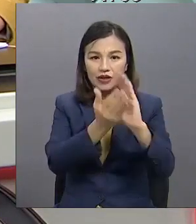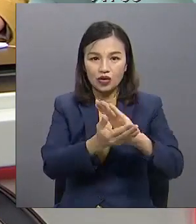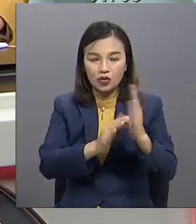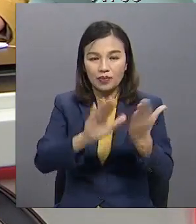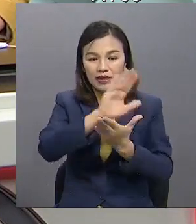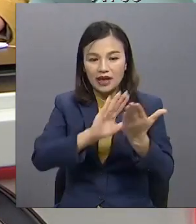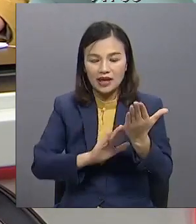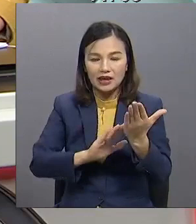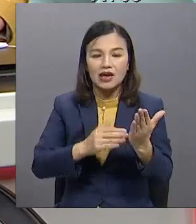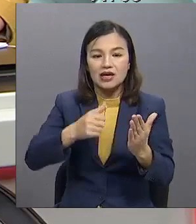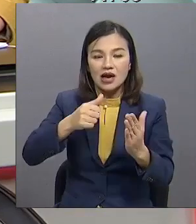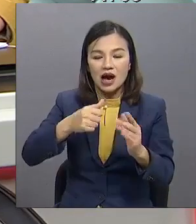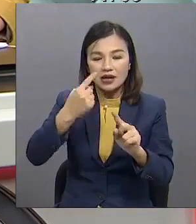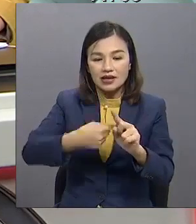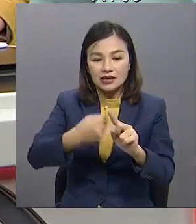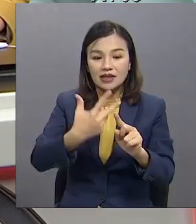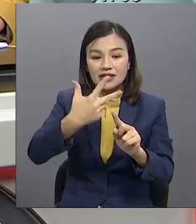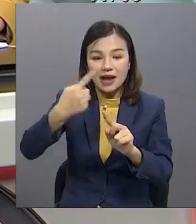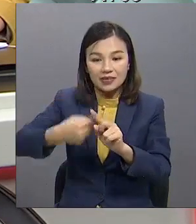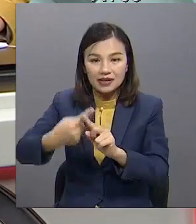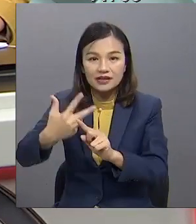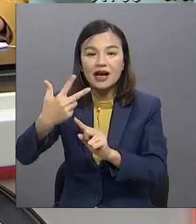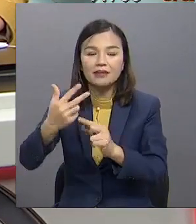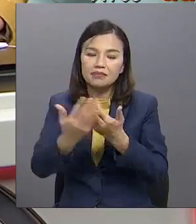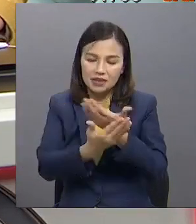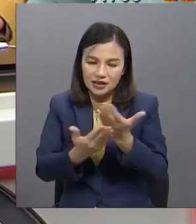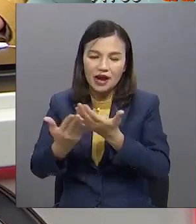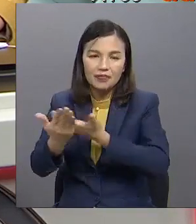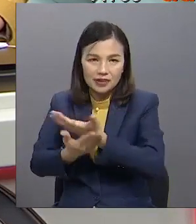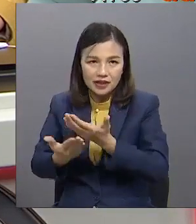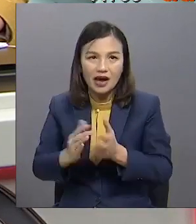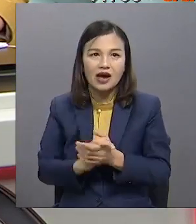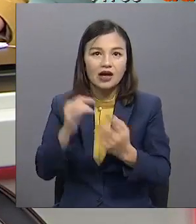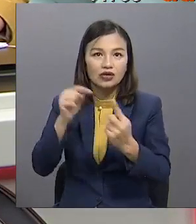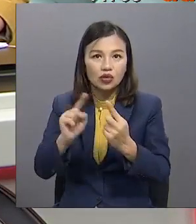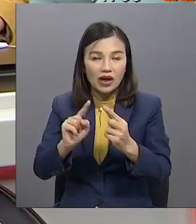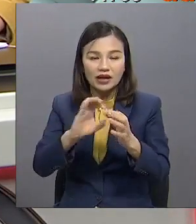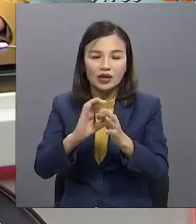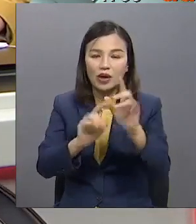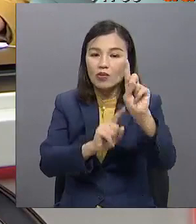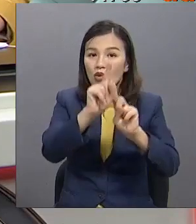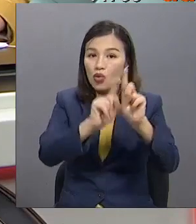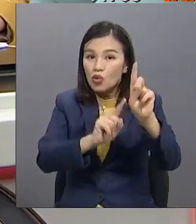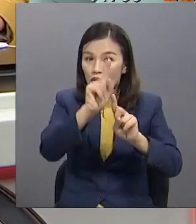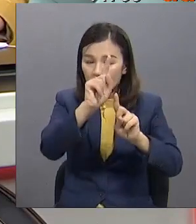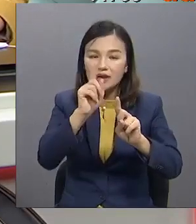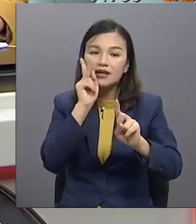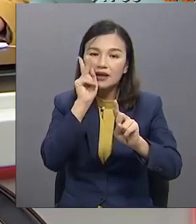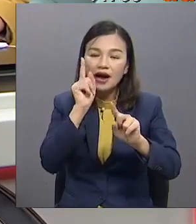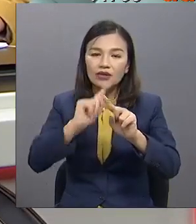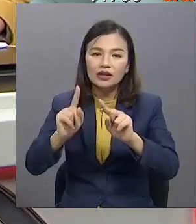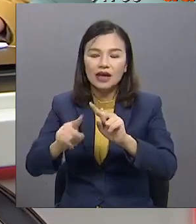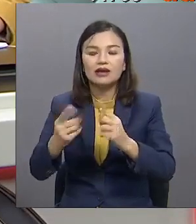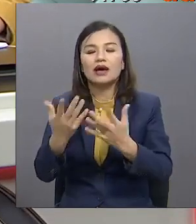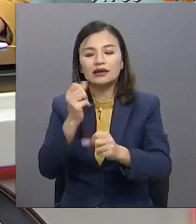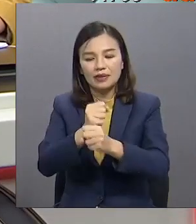ช่นเดียวกับส.ส.ที่ถูกศาลรัฐธรรมนูญรับวินิจฉัยคุณสมบัติการถือครองหุ้นสื่อนะคะก็ยังคงเข้าร่วมประชุมยังปฏิบัติหน้าที่อยู่ต